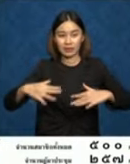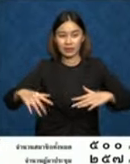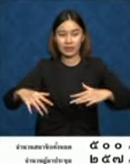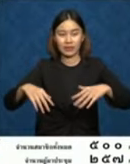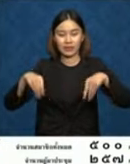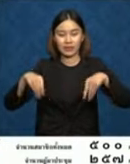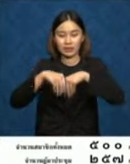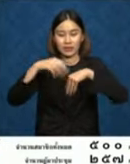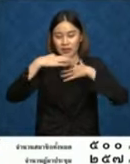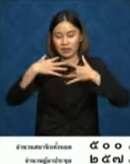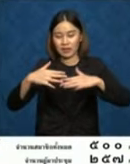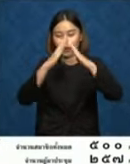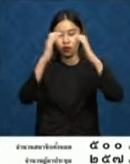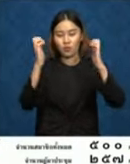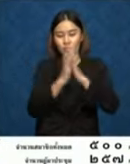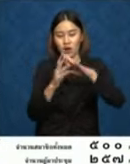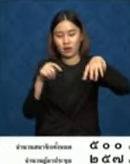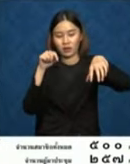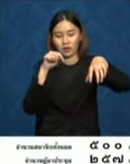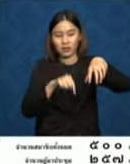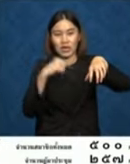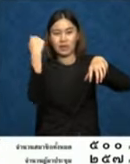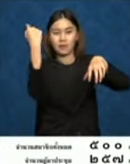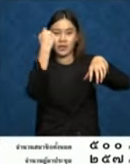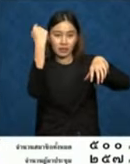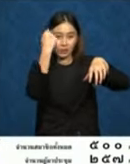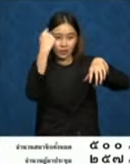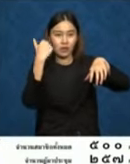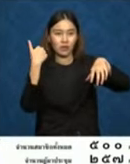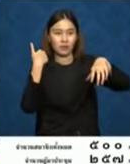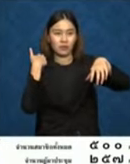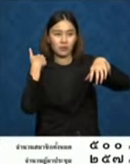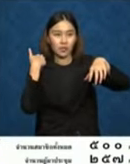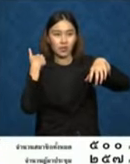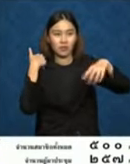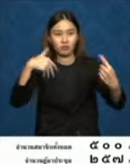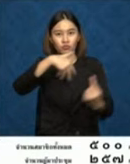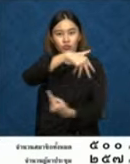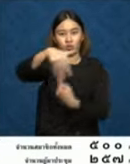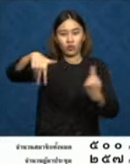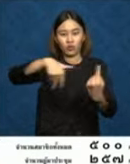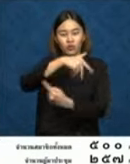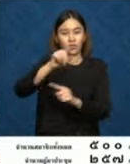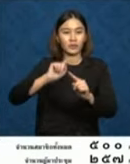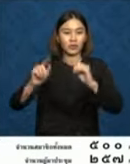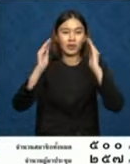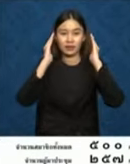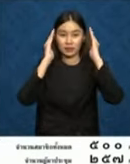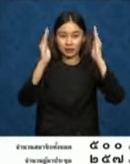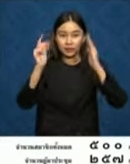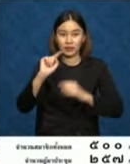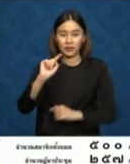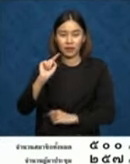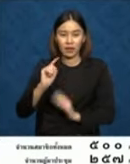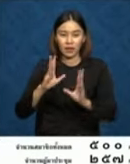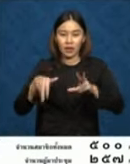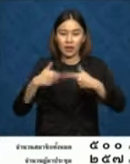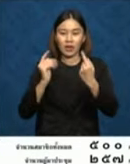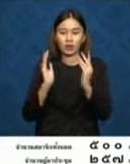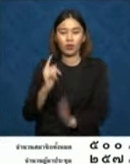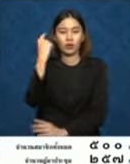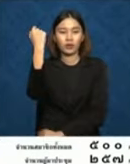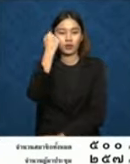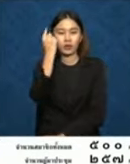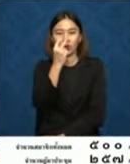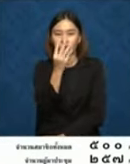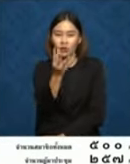มทะเลนั้นวัดนี้นะครับเป็นวัดที่เป็นแหล่งท่องเที่ยวนะครับเป็นภูมิทัศน์ที่ตั้งใจที่จะนำให้กับนักท่องเที่ยว